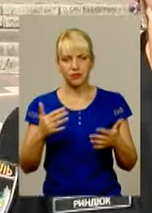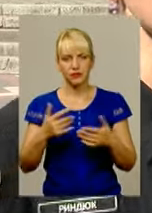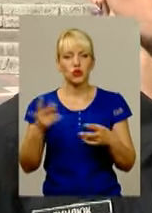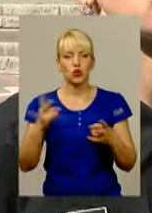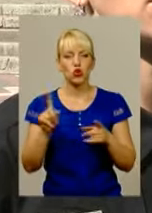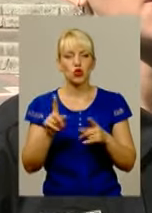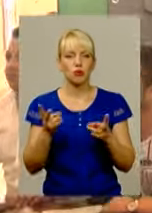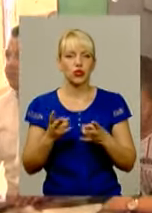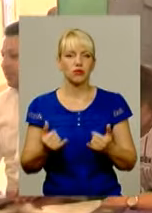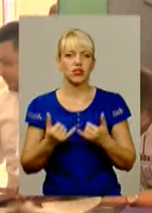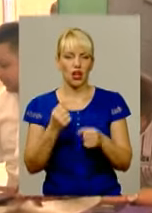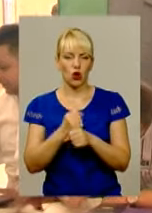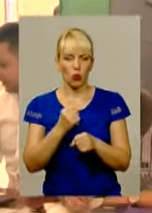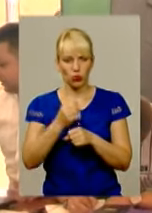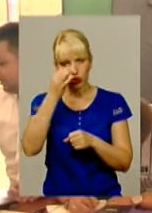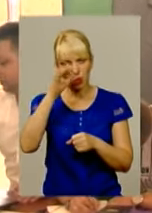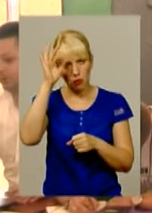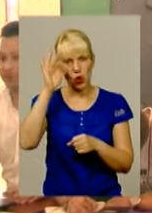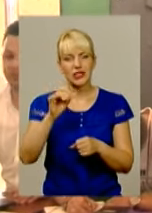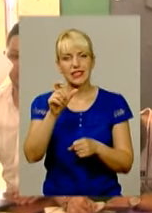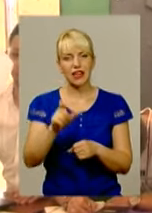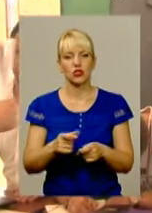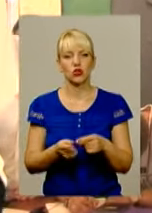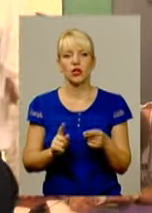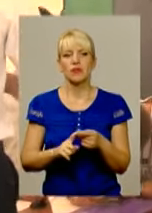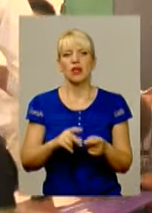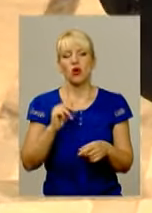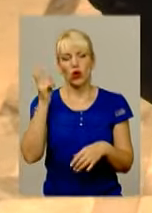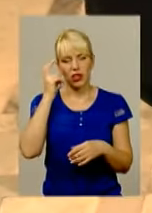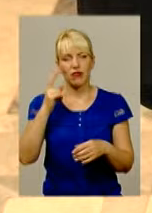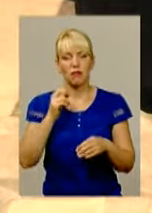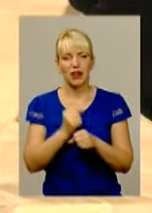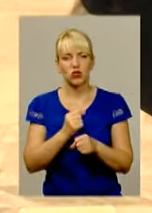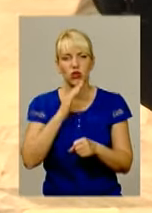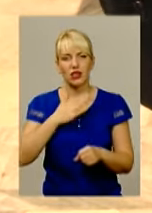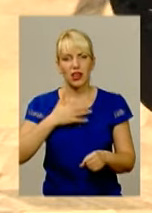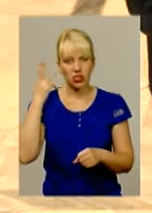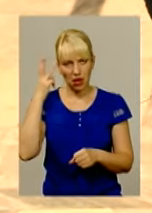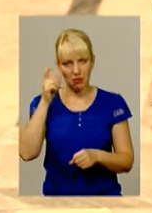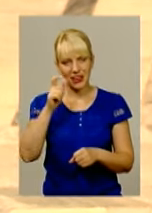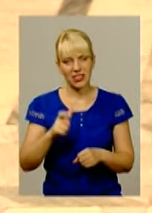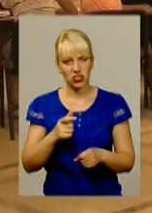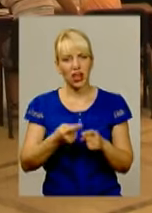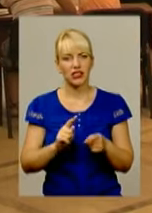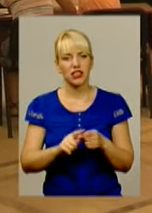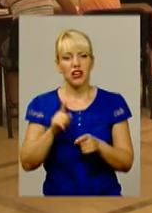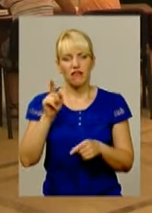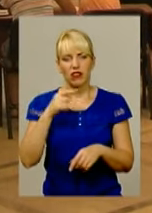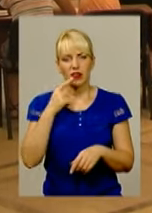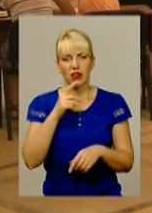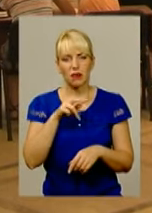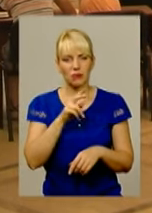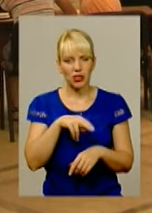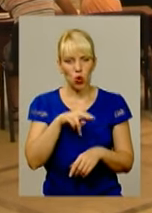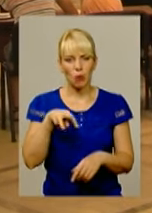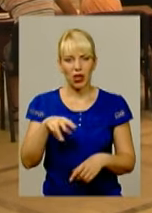поліцейського. У Київській патрульній поліції працює найвищий правоохоронець. До речі, хмельничанин. Дмитро Міхалець каже, рішення йти